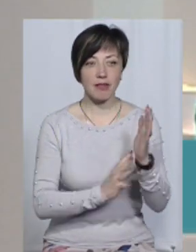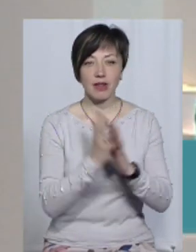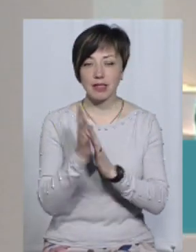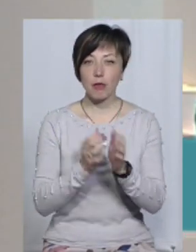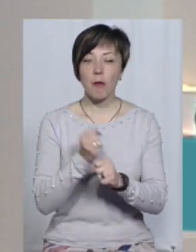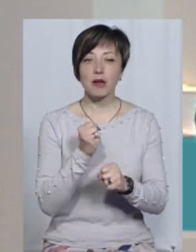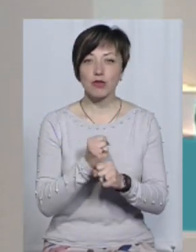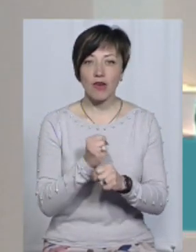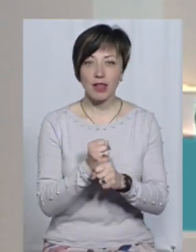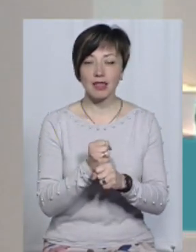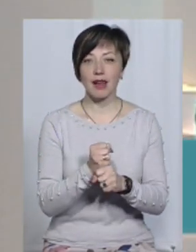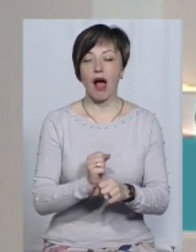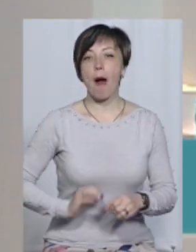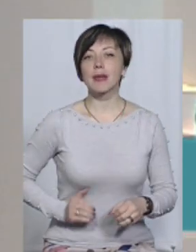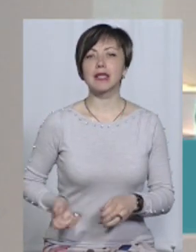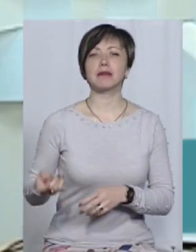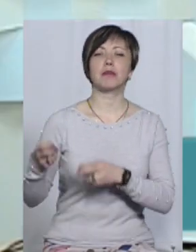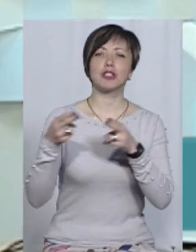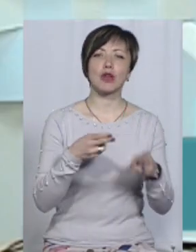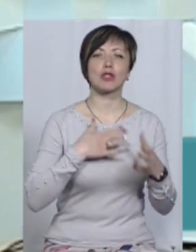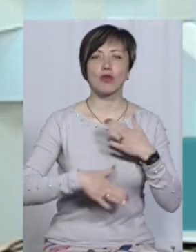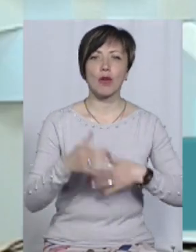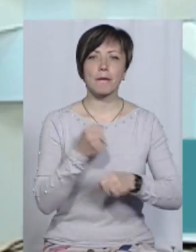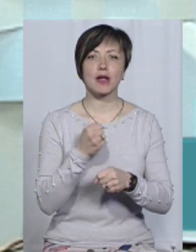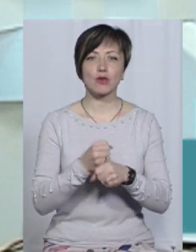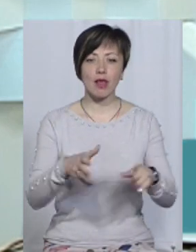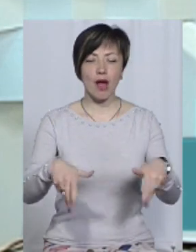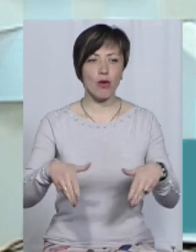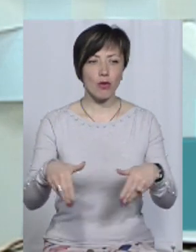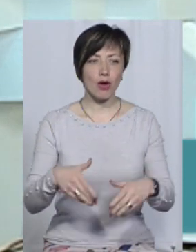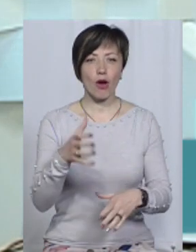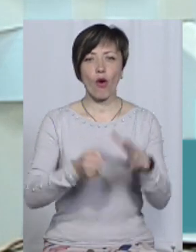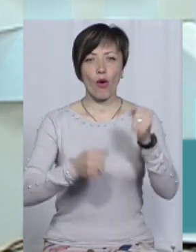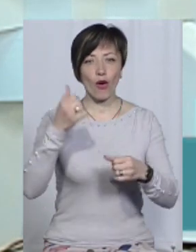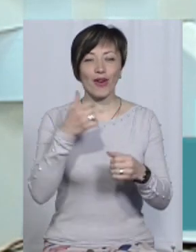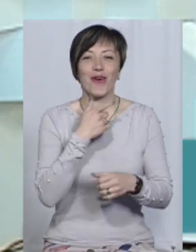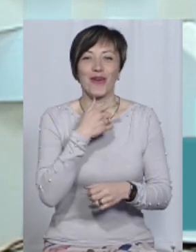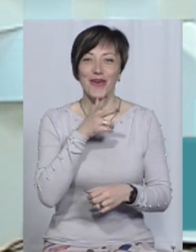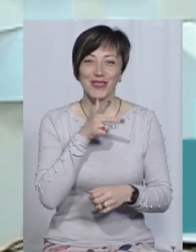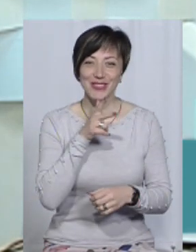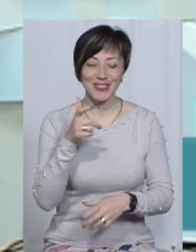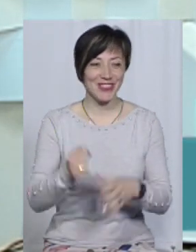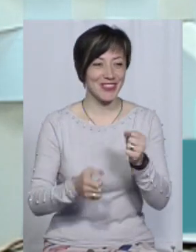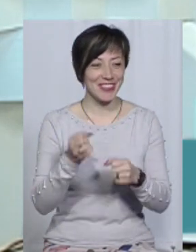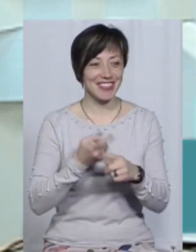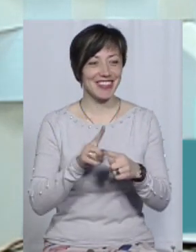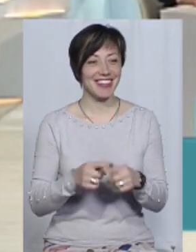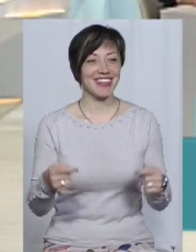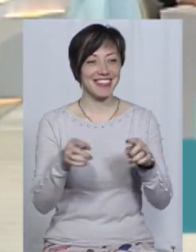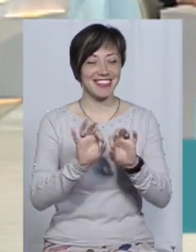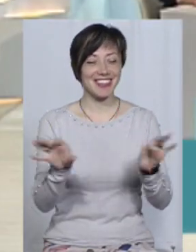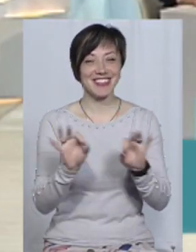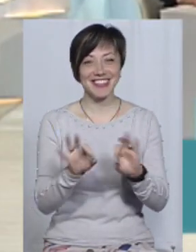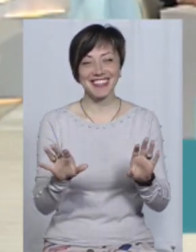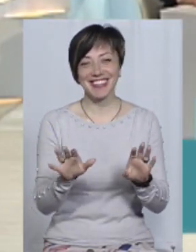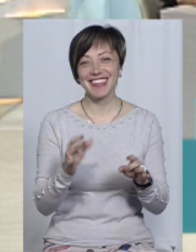лісі, попрацювати. Капіталісти приїжджають з задоволенням, працюють на городі, козу доять. Я розкажу вам конкретний випадок, там